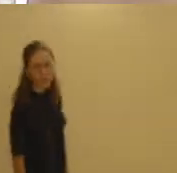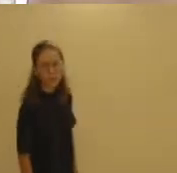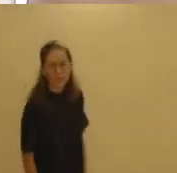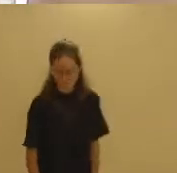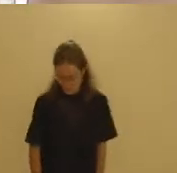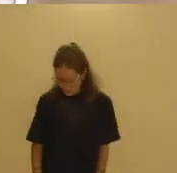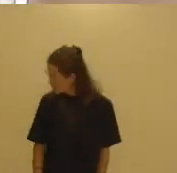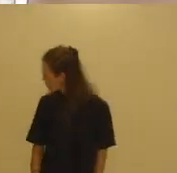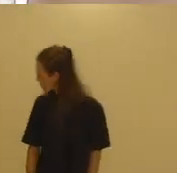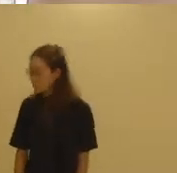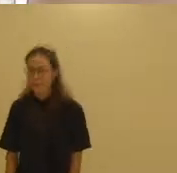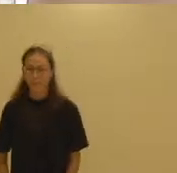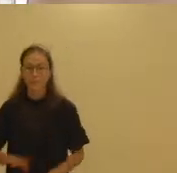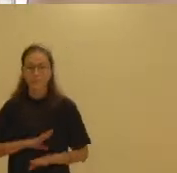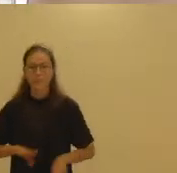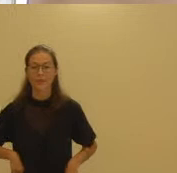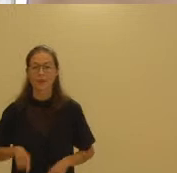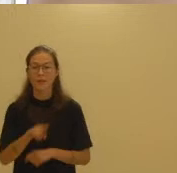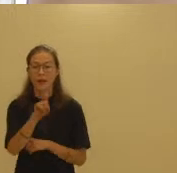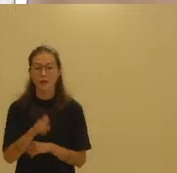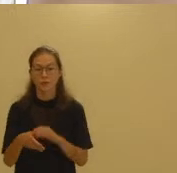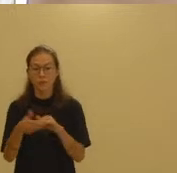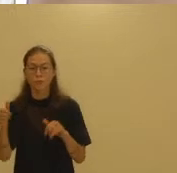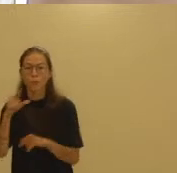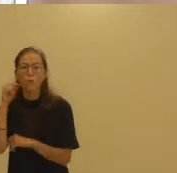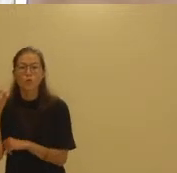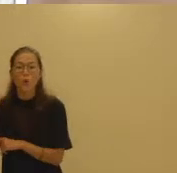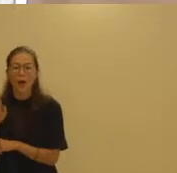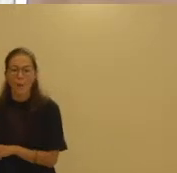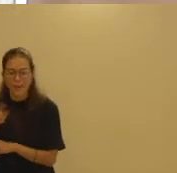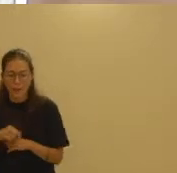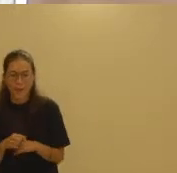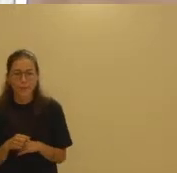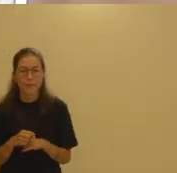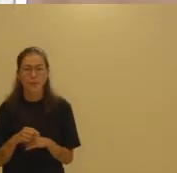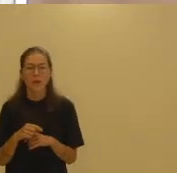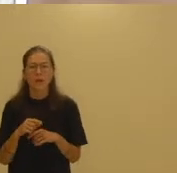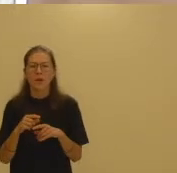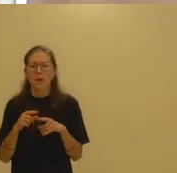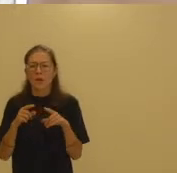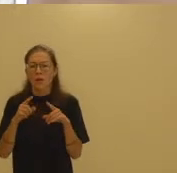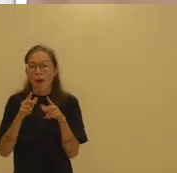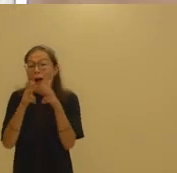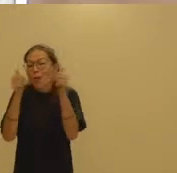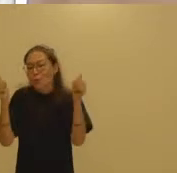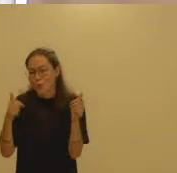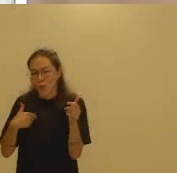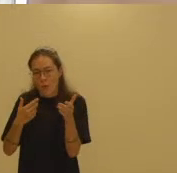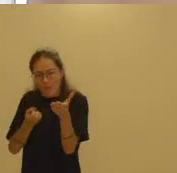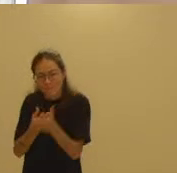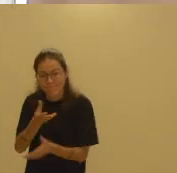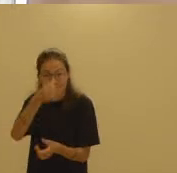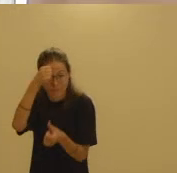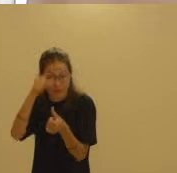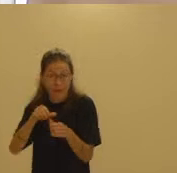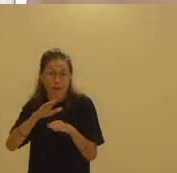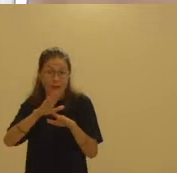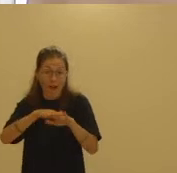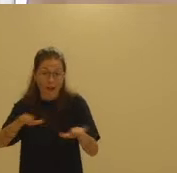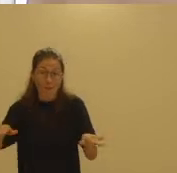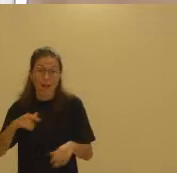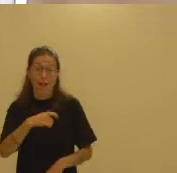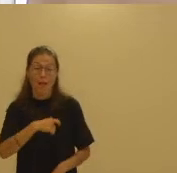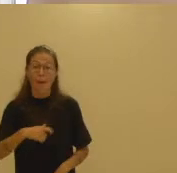Grabière. Merci, M. le maire. Pour introduire le sujet, je rappellerai juste que le maire est responsable de la lutte contre